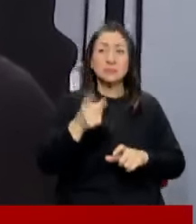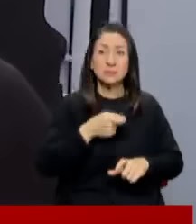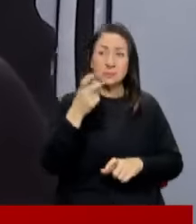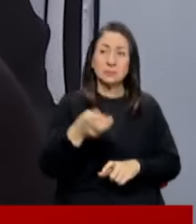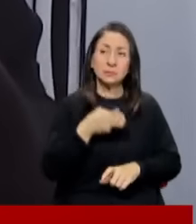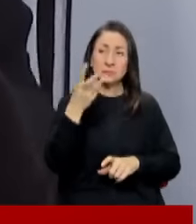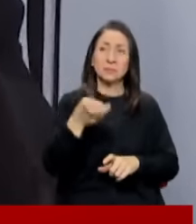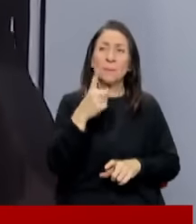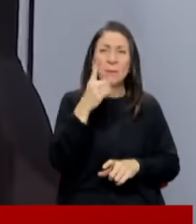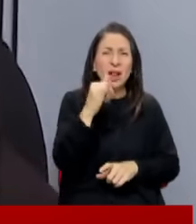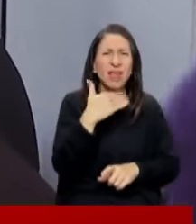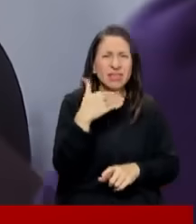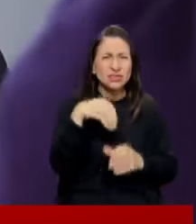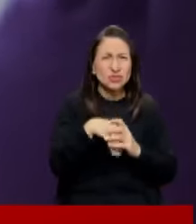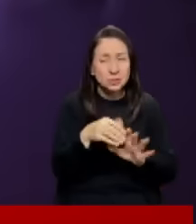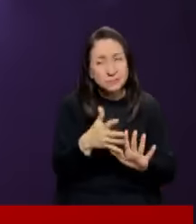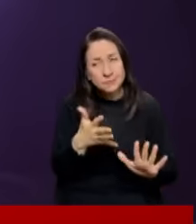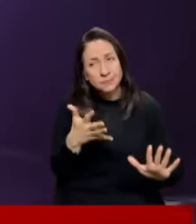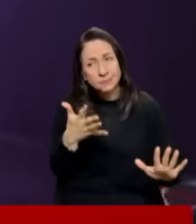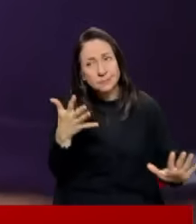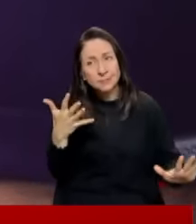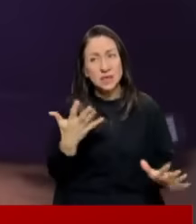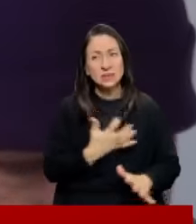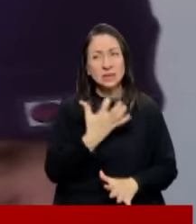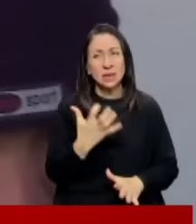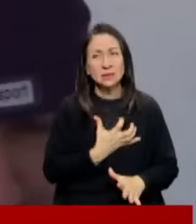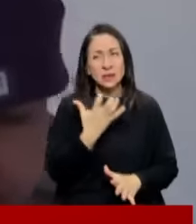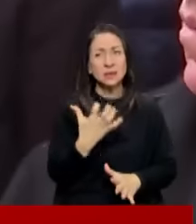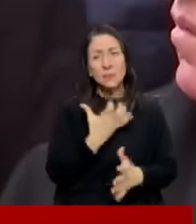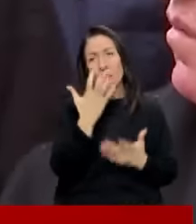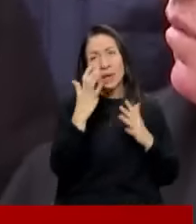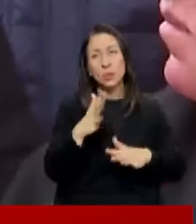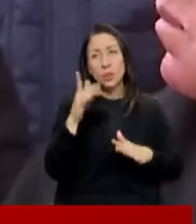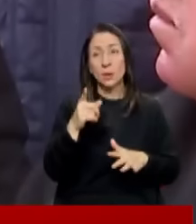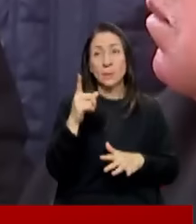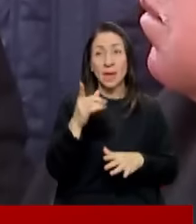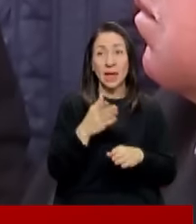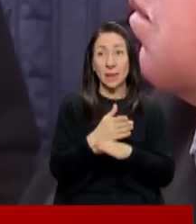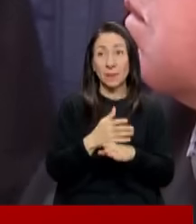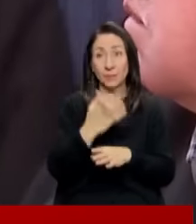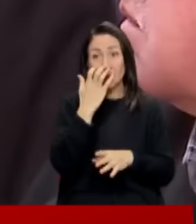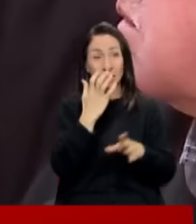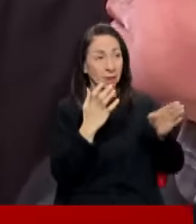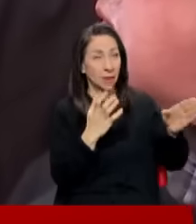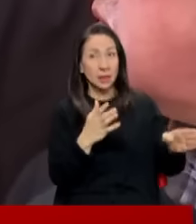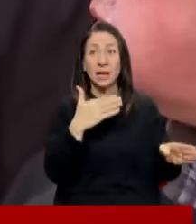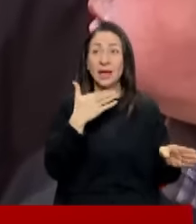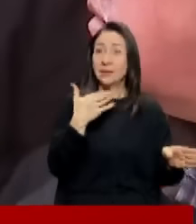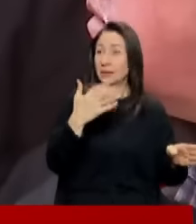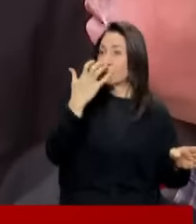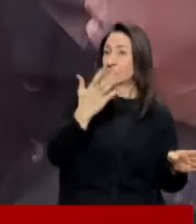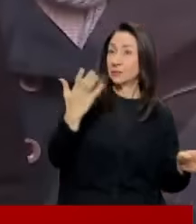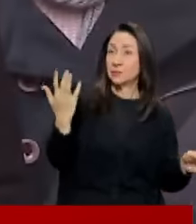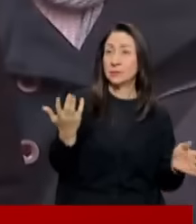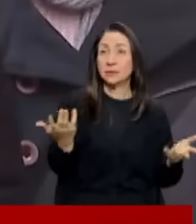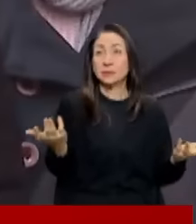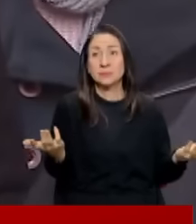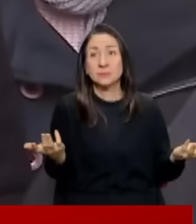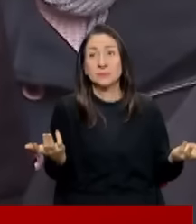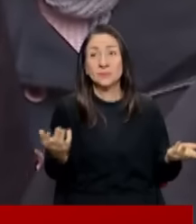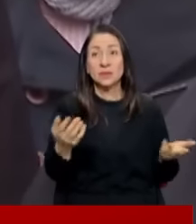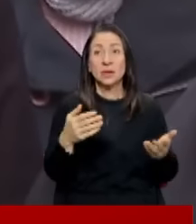saatlerce 1 kilo et almak için kuyrukta o acı gerçekle yüz yüzeydi. Bir tarafta ekmek bekleyenler, bir tarafta et kuyruğu bekleyenler.